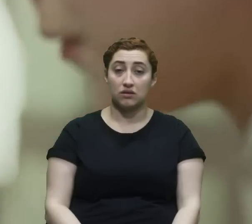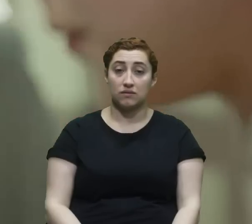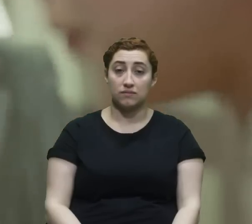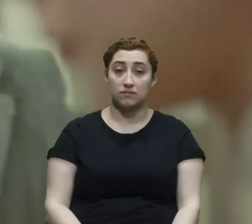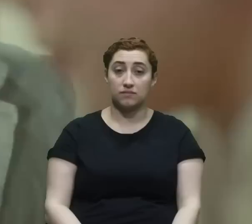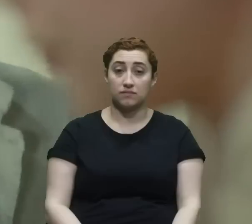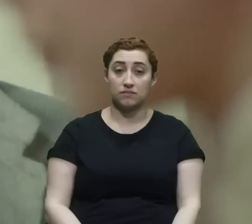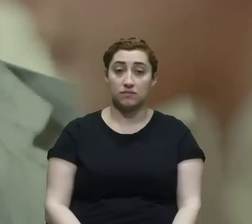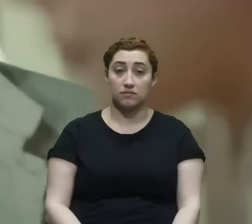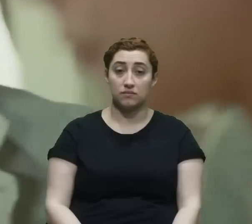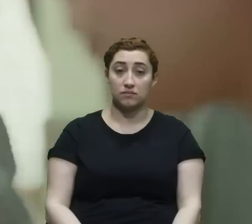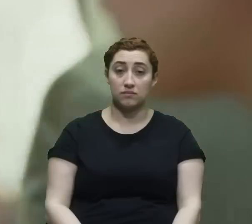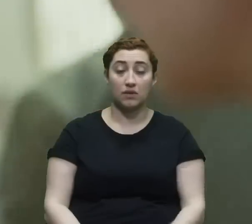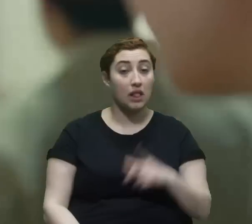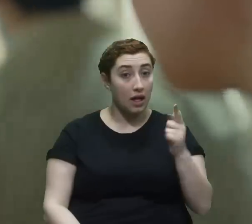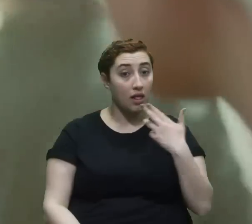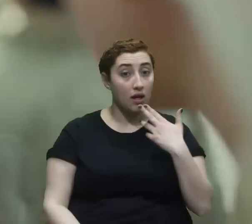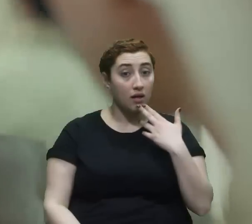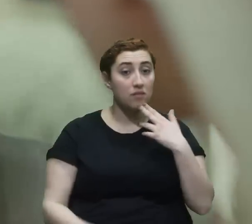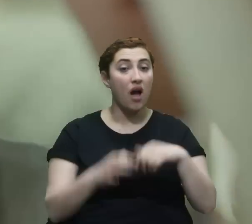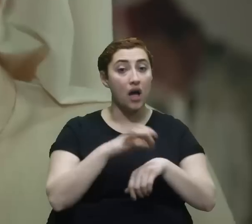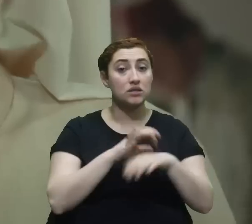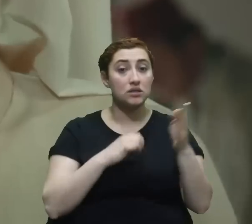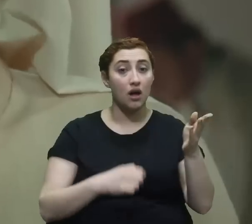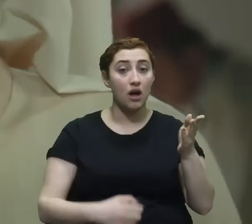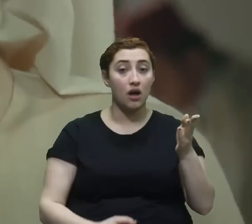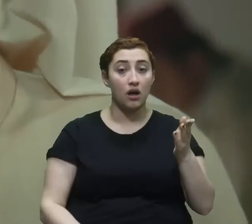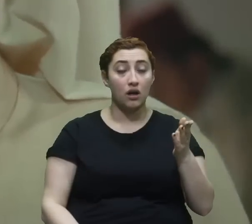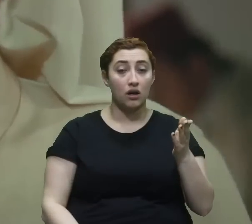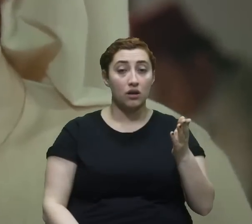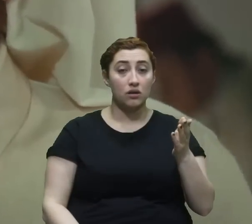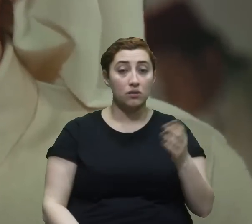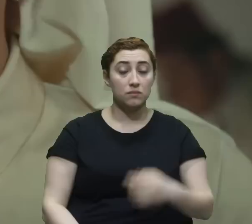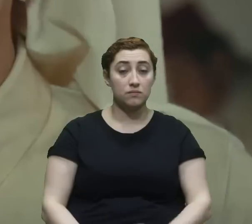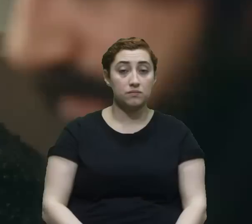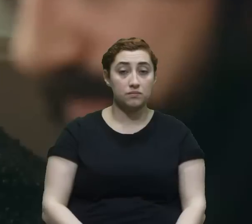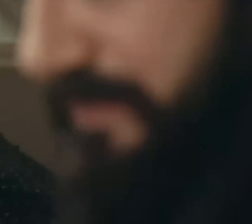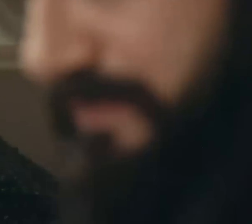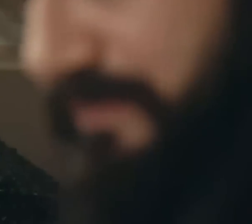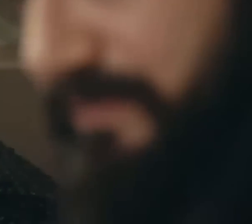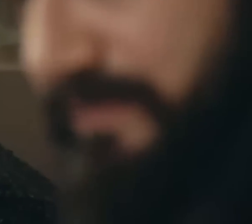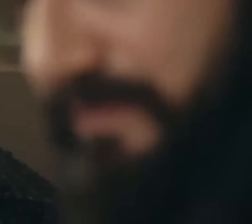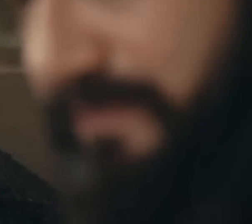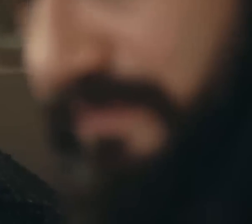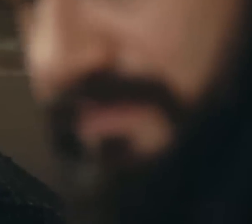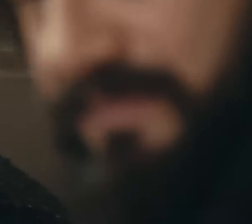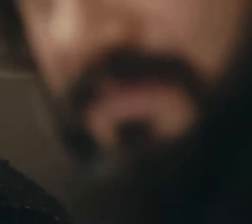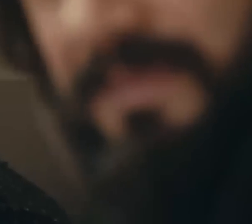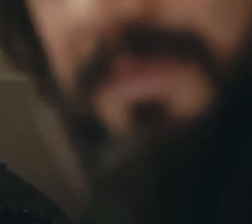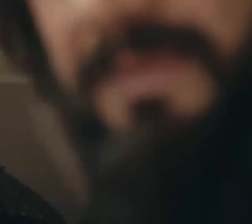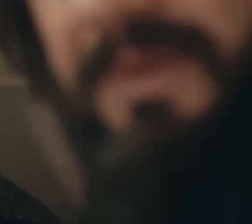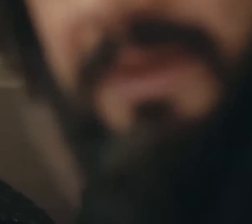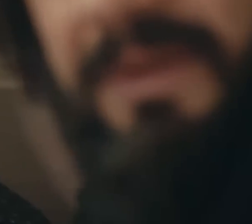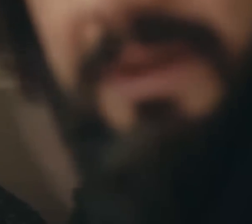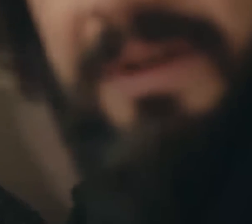Kumral doktor Leyla'ya yaklaşıyor. Leyla Hanım, hastamız. Leyla birden korkuya kapıldı, irileşen gözleriyle doktorun yüzüne